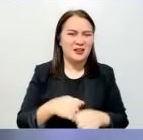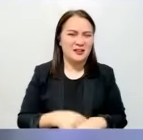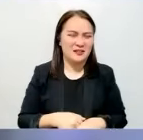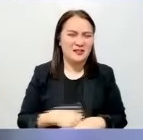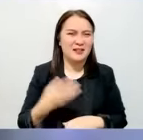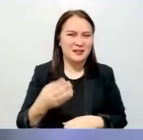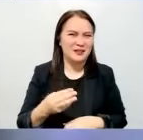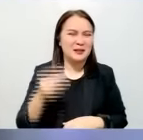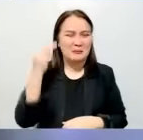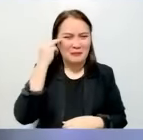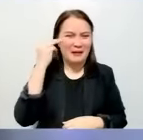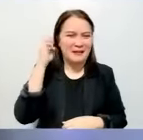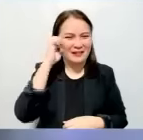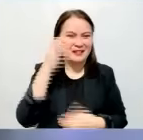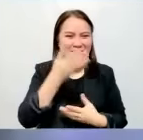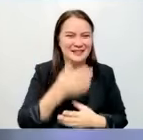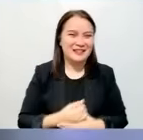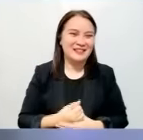oo! Sana nga!